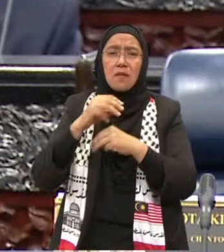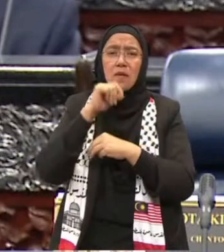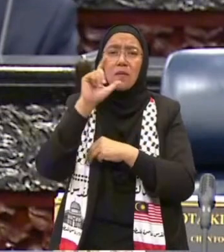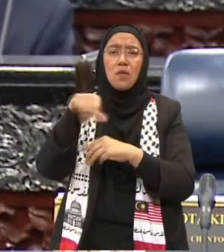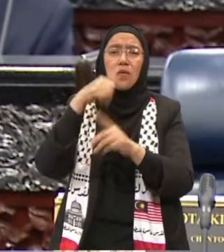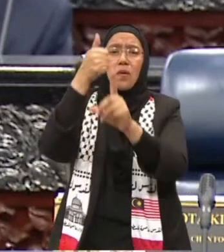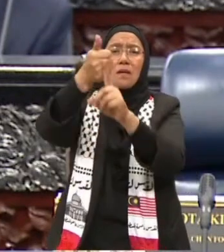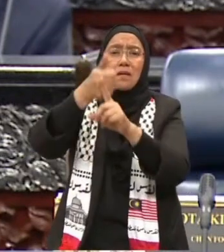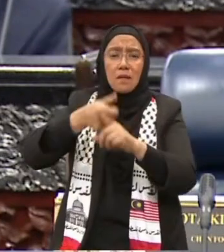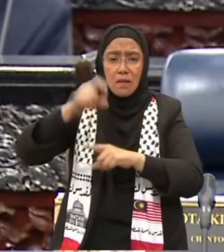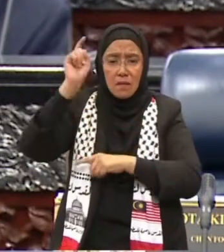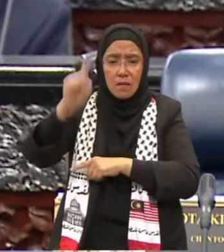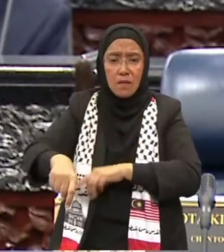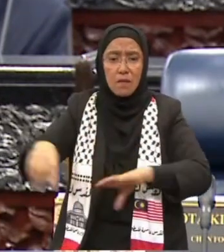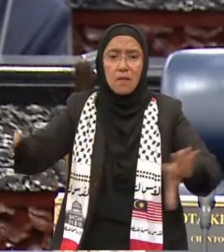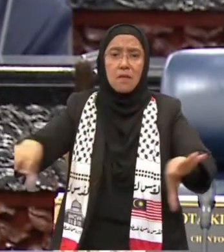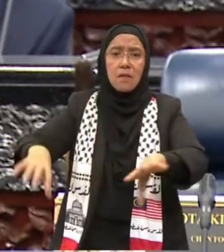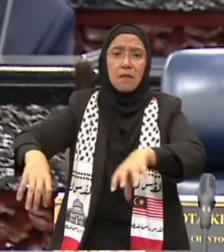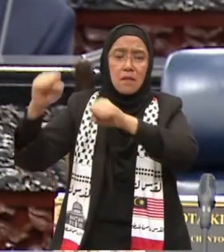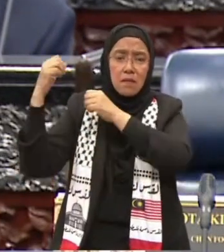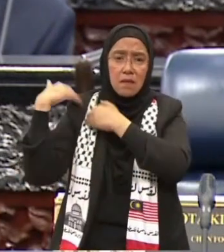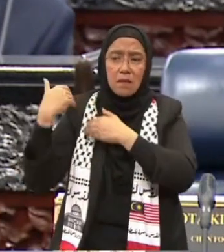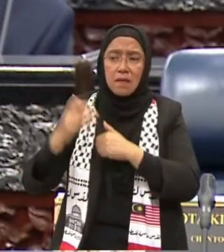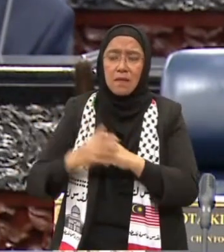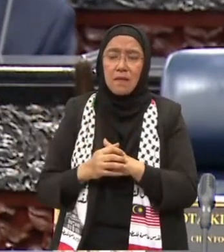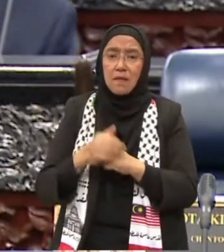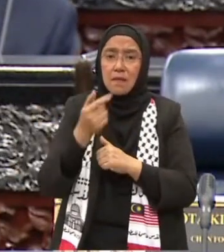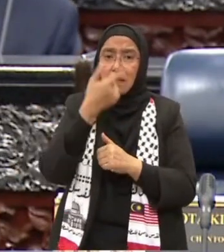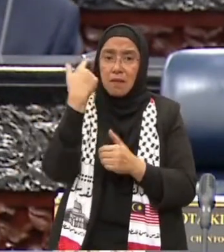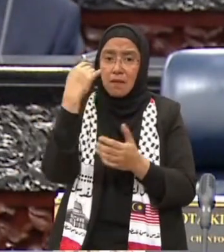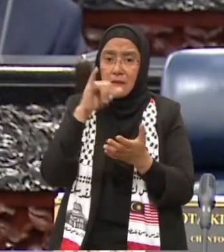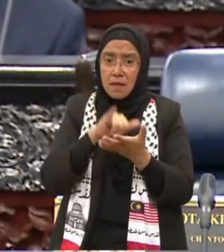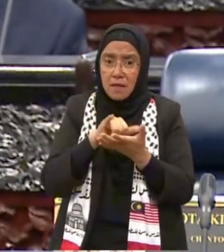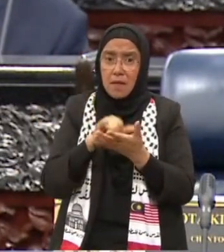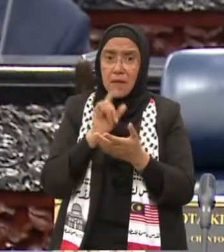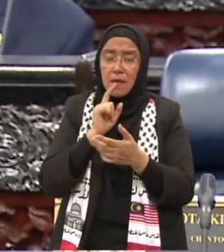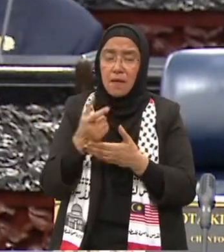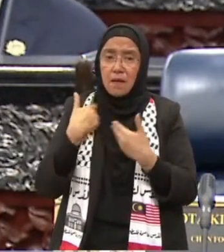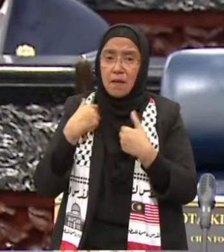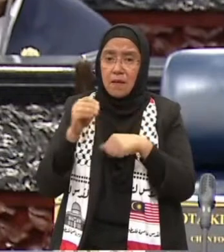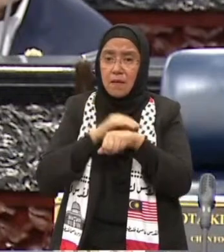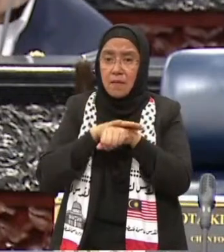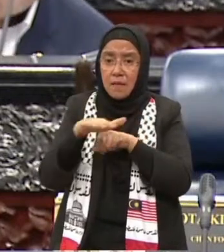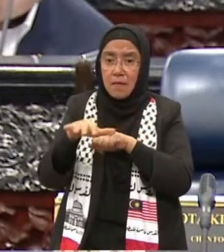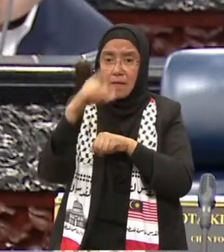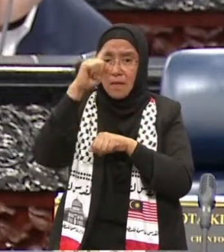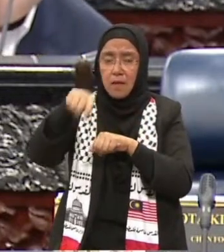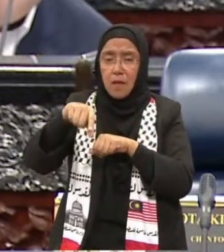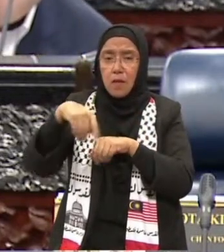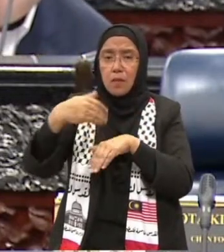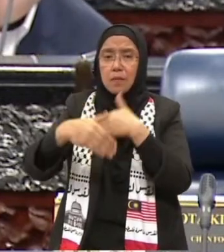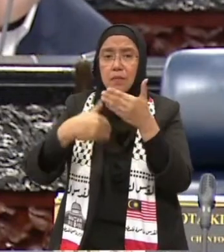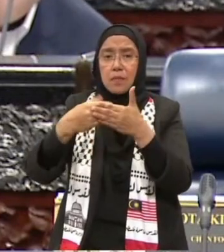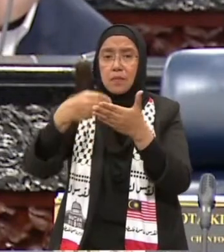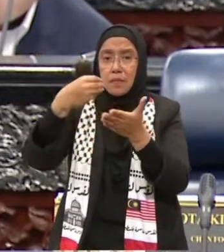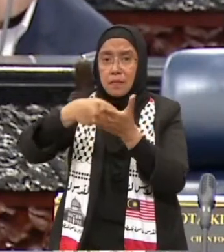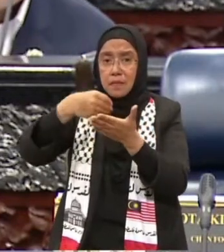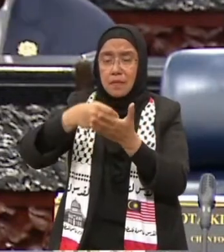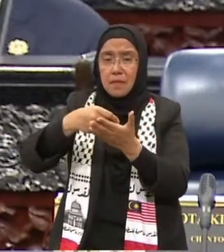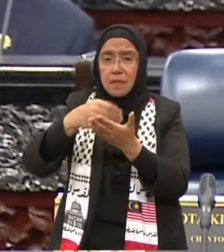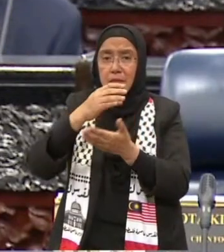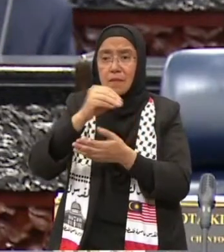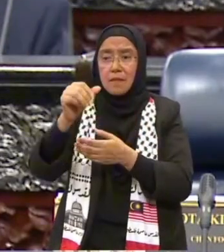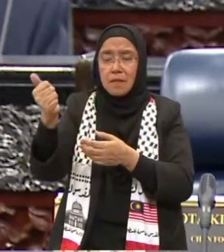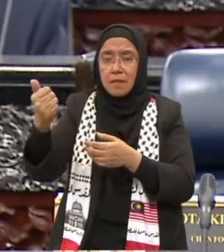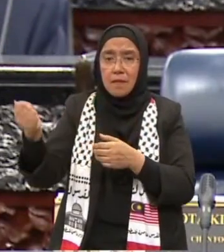kerana perkara itu adalah ada kesan kepada soal aliran tunai dan sebagainya. Cuma di peringkat kementerian, macam contoh